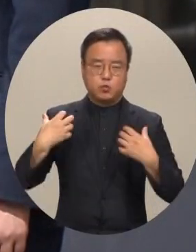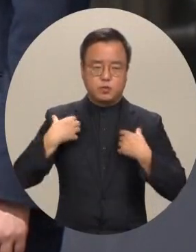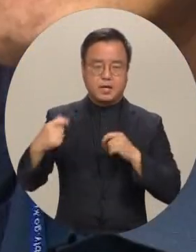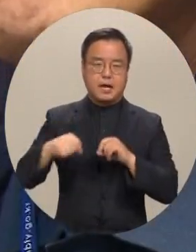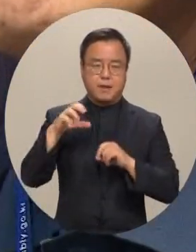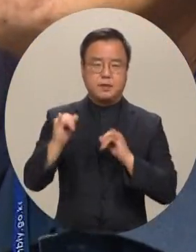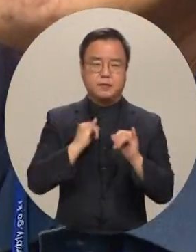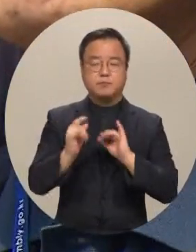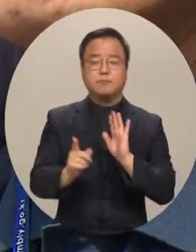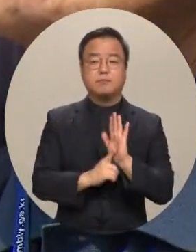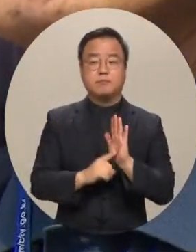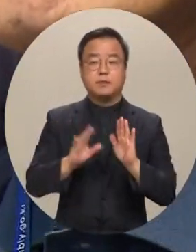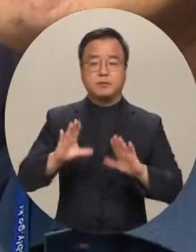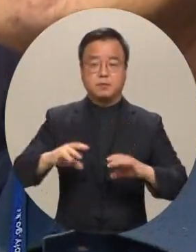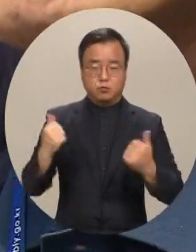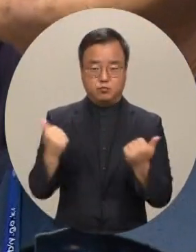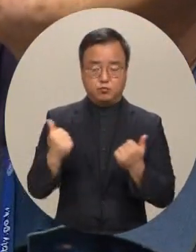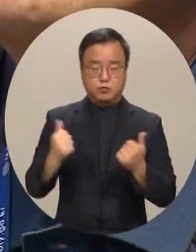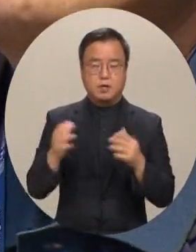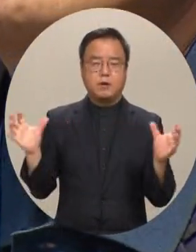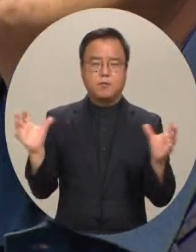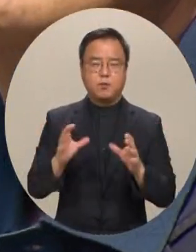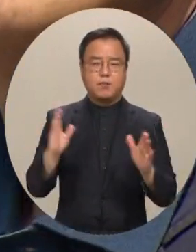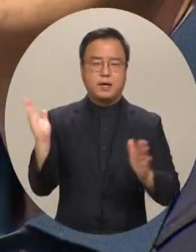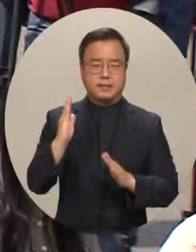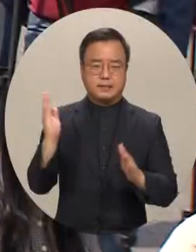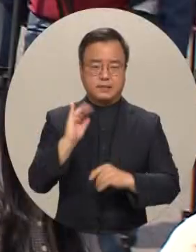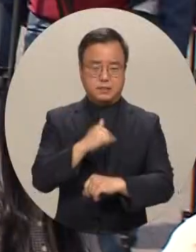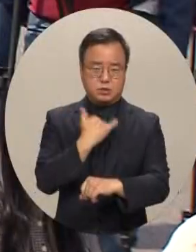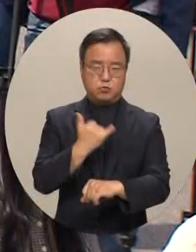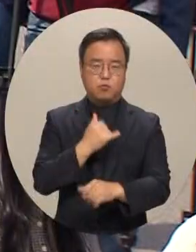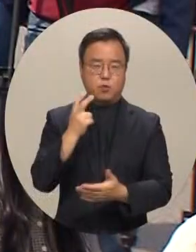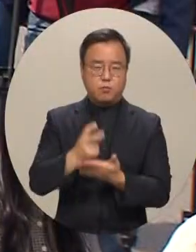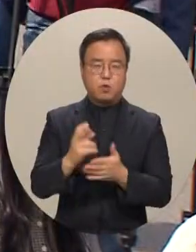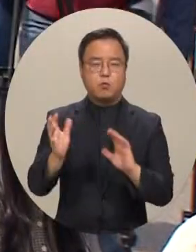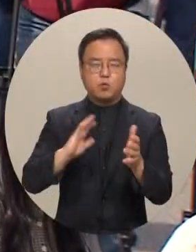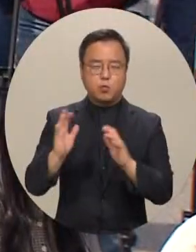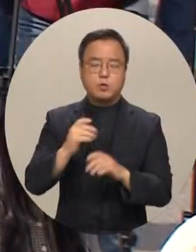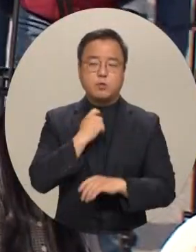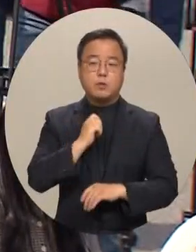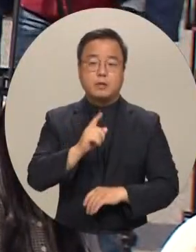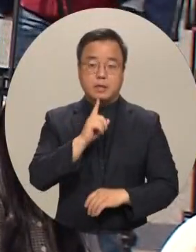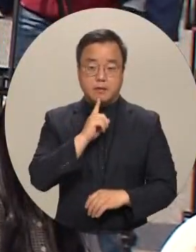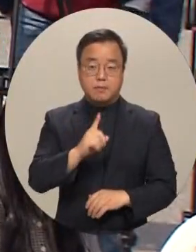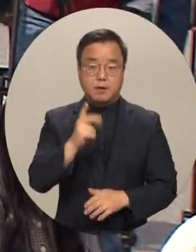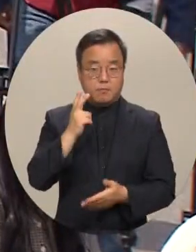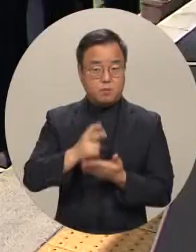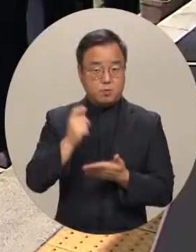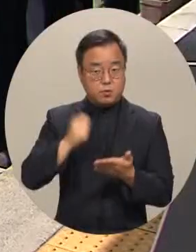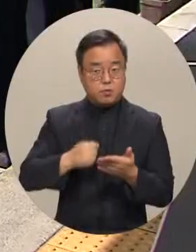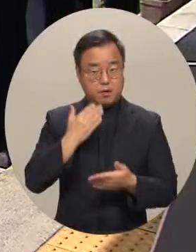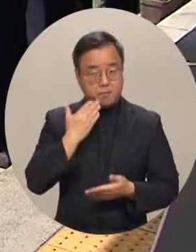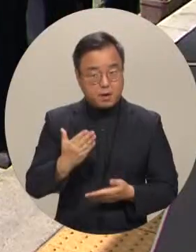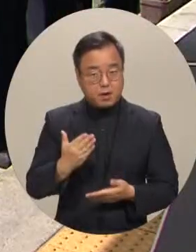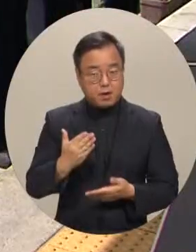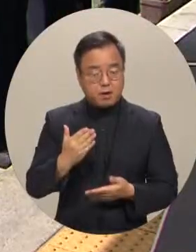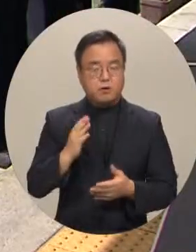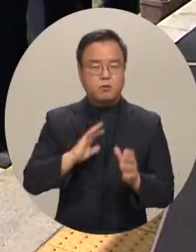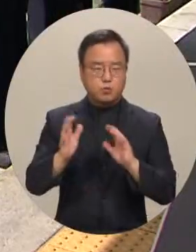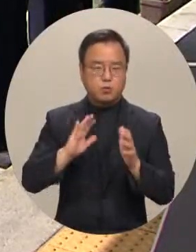이번 국회에서 학생 인권법을 논의하겠다고 밝힌 상황이어서 법안 통과 여부를 놓고 논의는 이어질 것으로